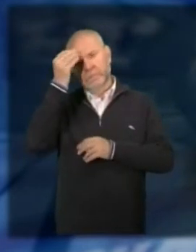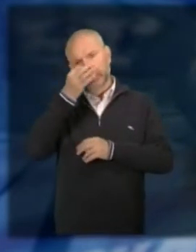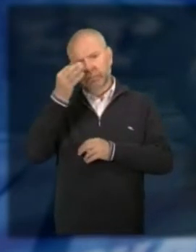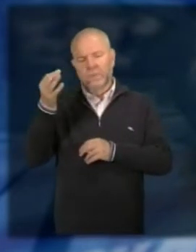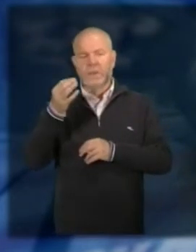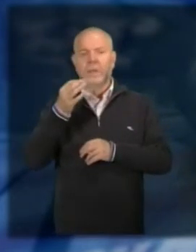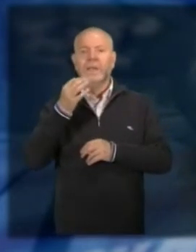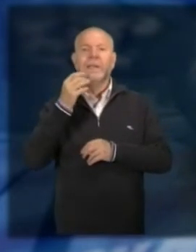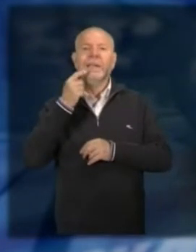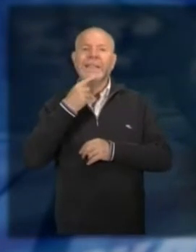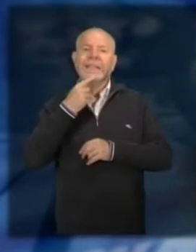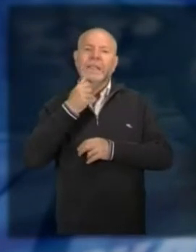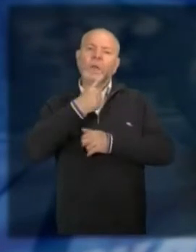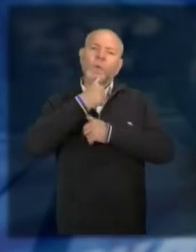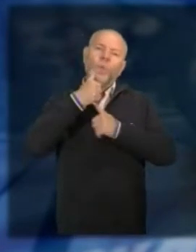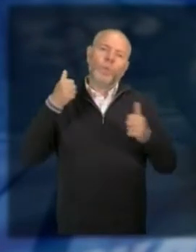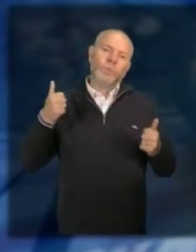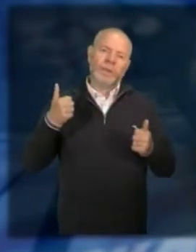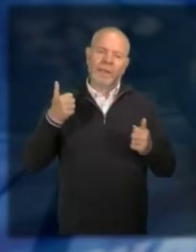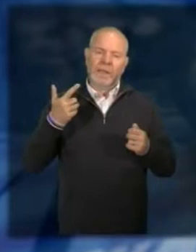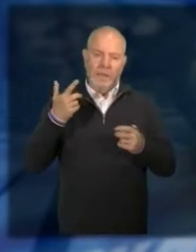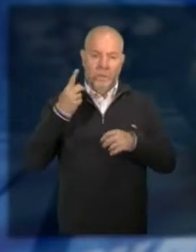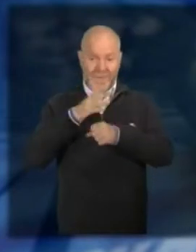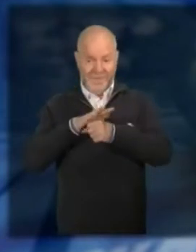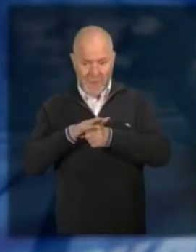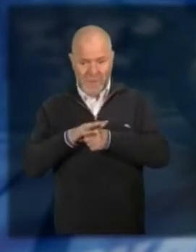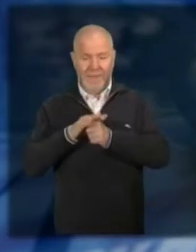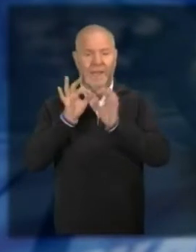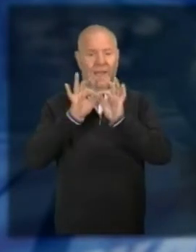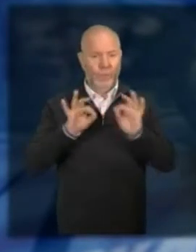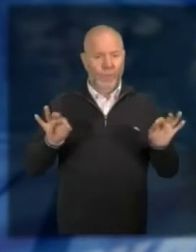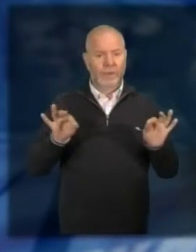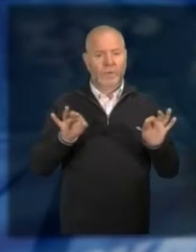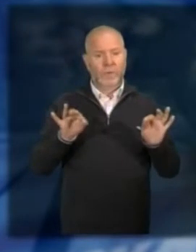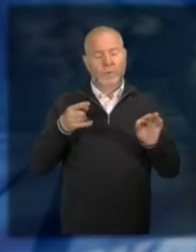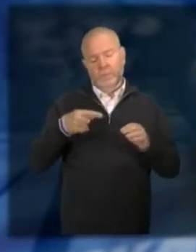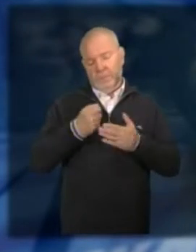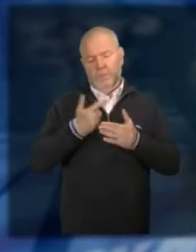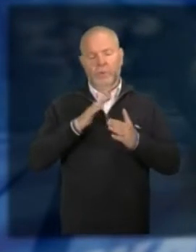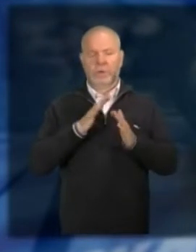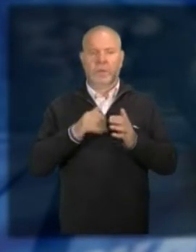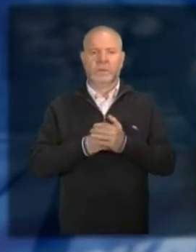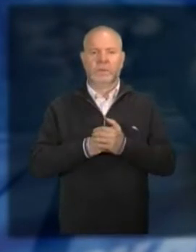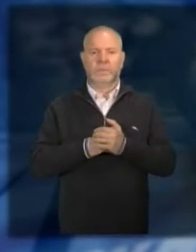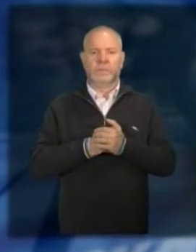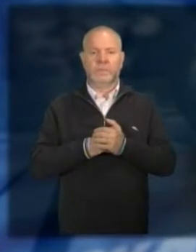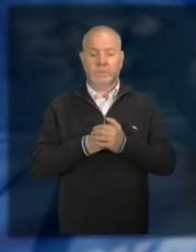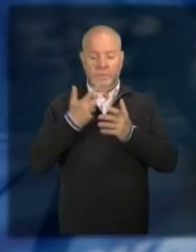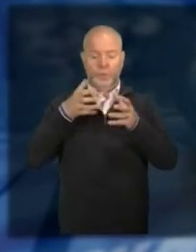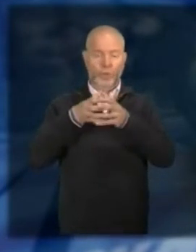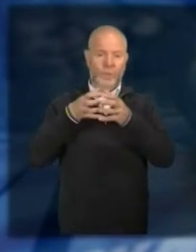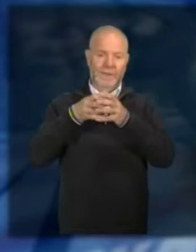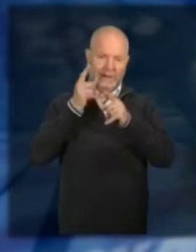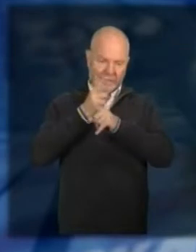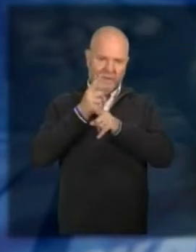consumo di alcolici i ragazzi, le famiglie e gli educatori è qualcosa di importante che una comunità